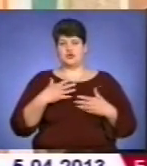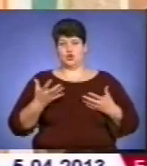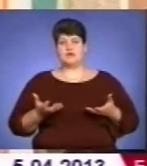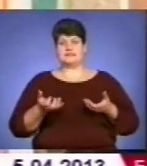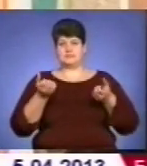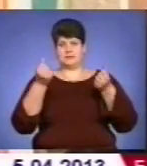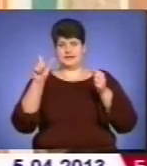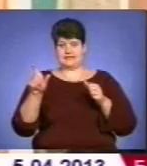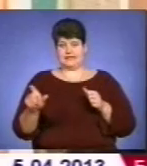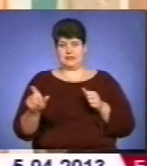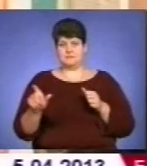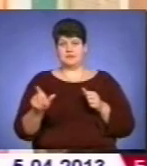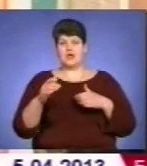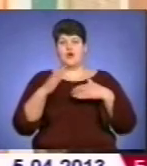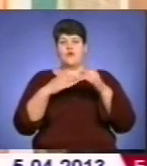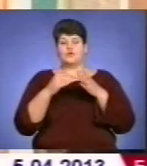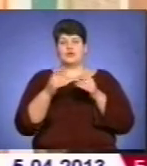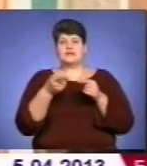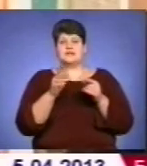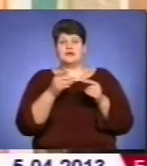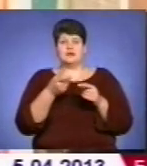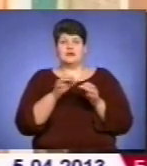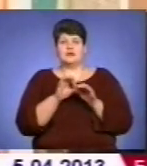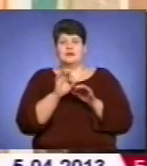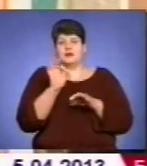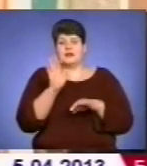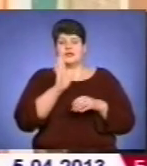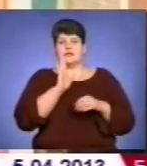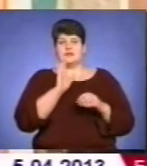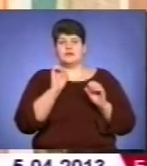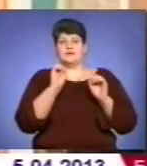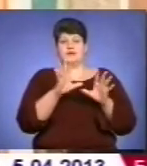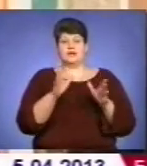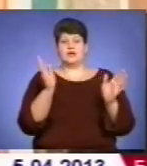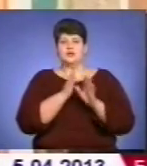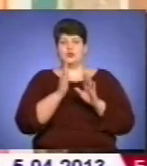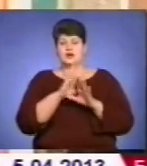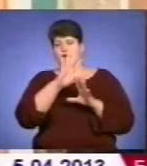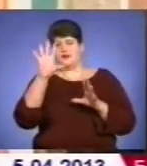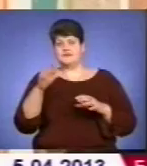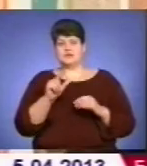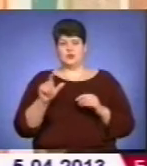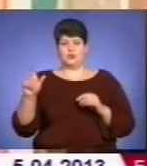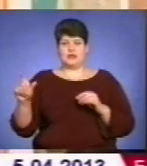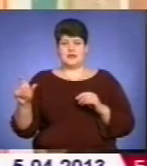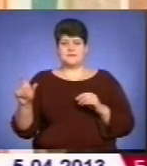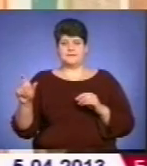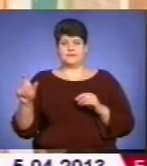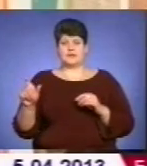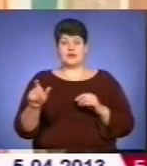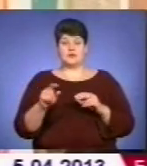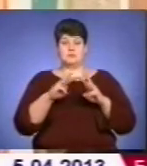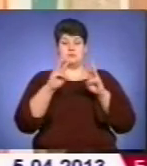цієї тендітної дівчини була покладена доля цілого людства, кожного з нас. І